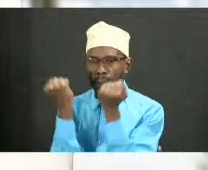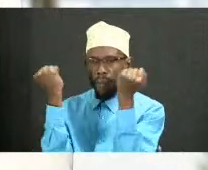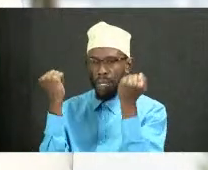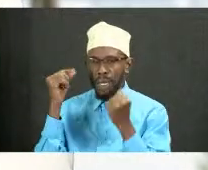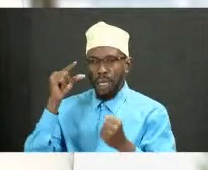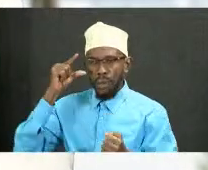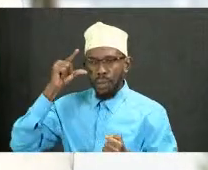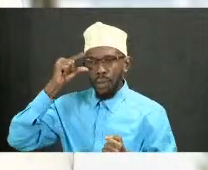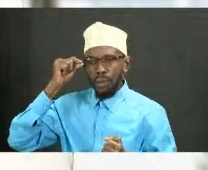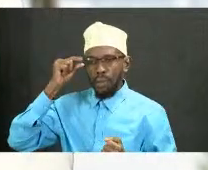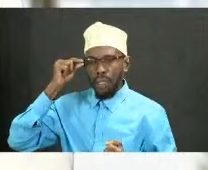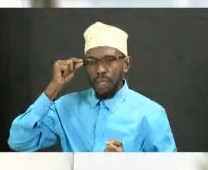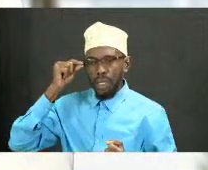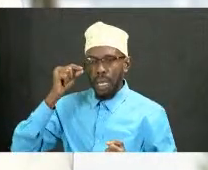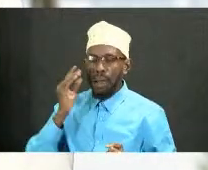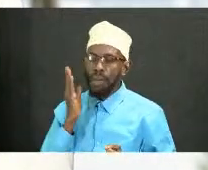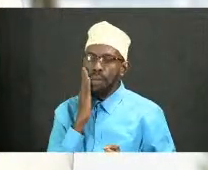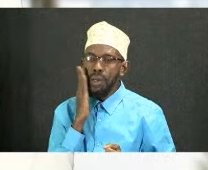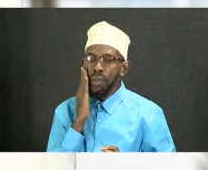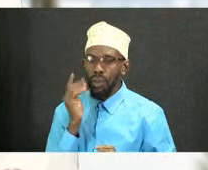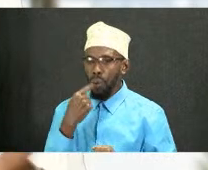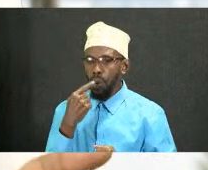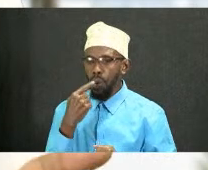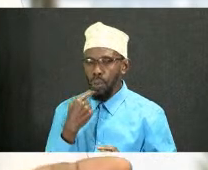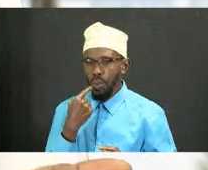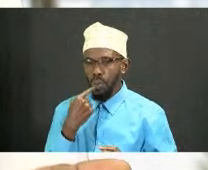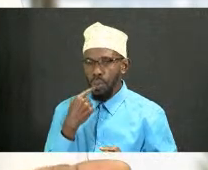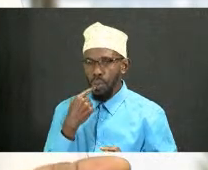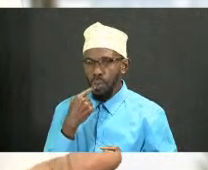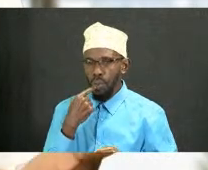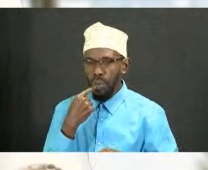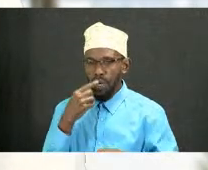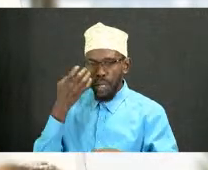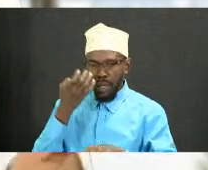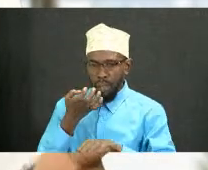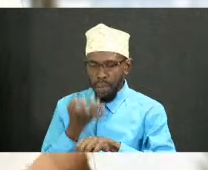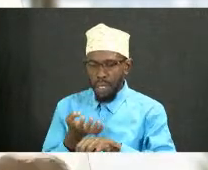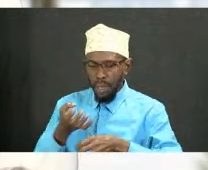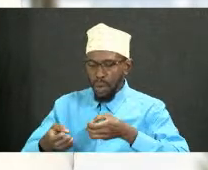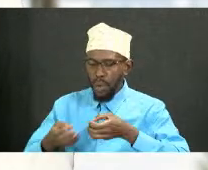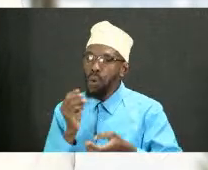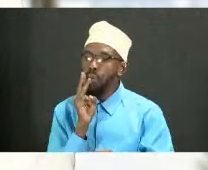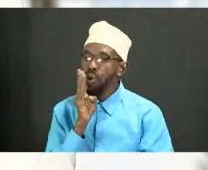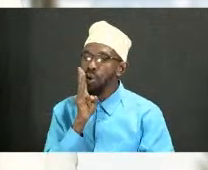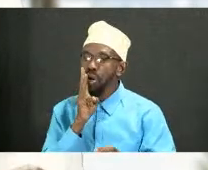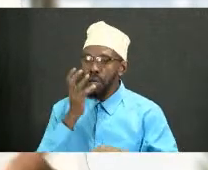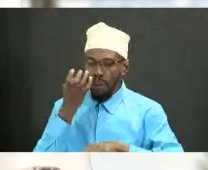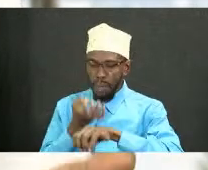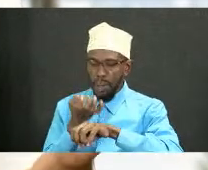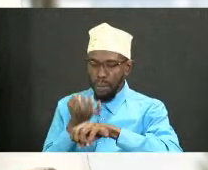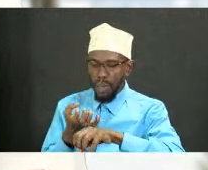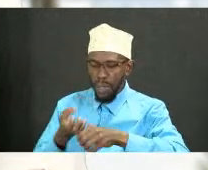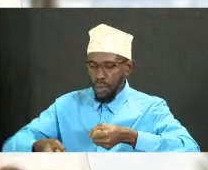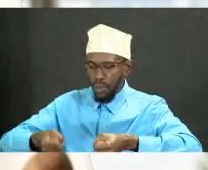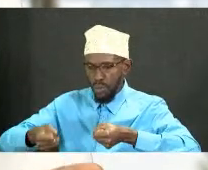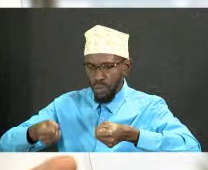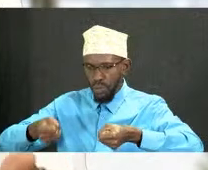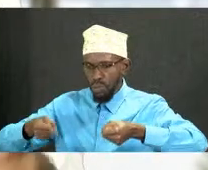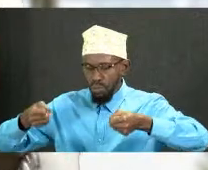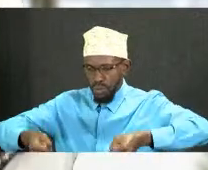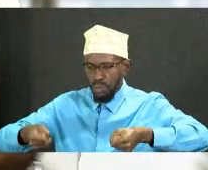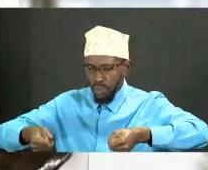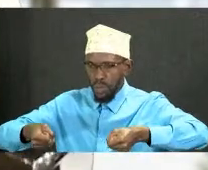Mombasa. Yule mama ambaye alikuwa amebandika maji, ameweka mawe ndani ya chungu chake,